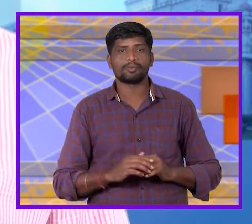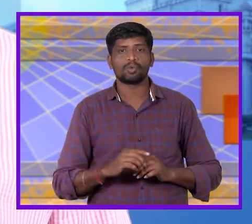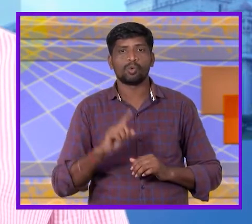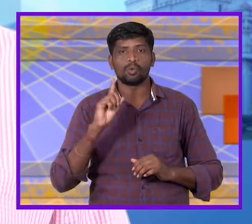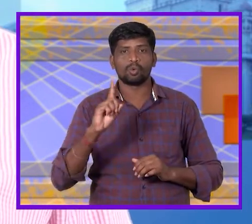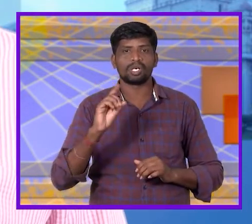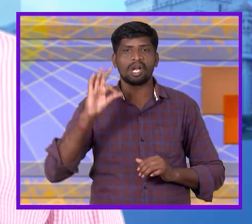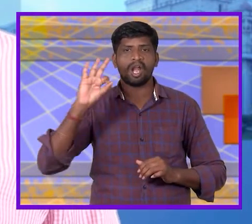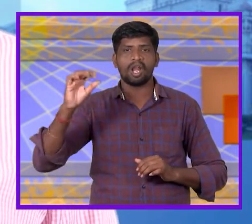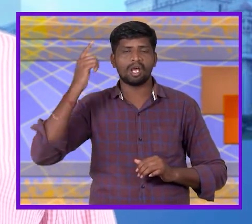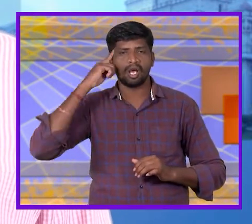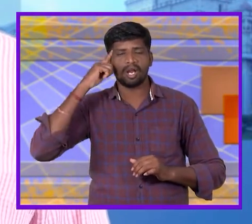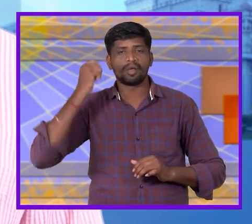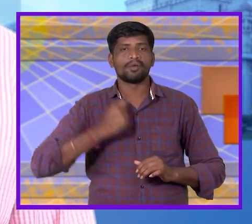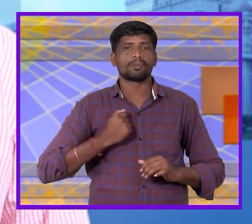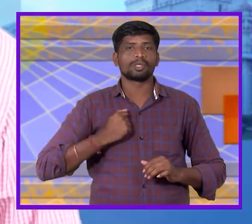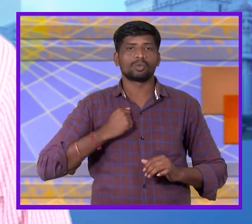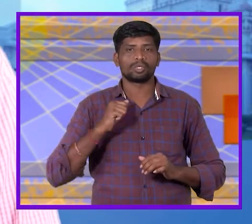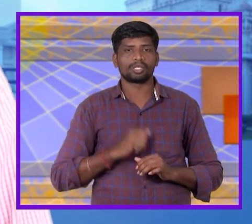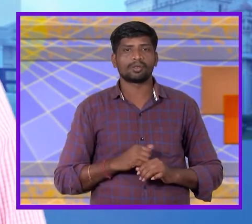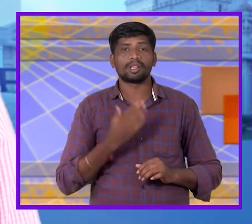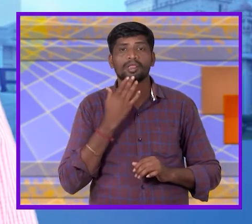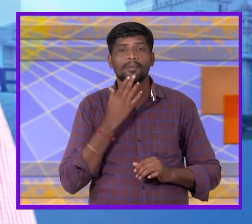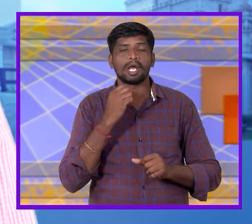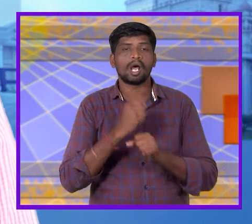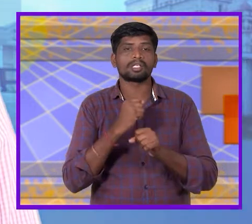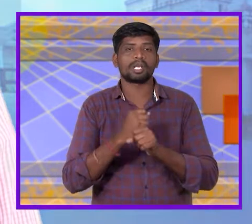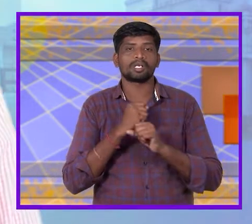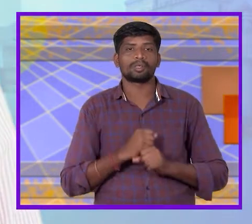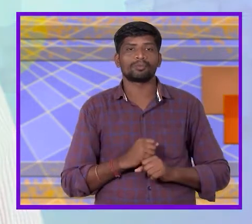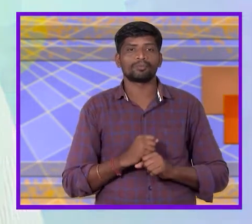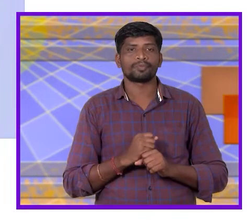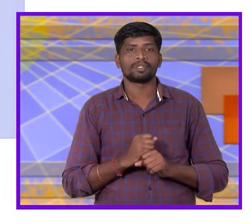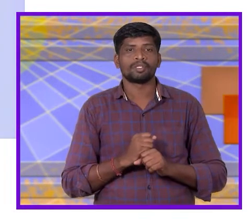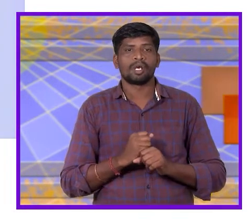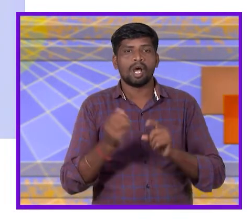என்கின்ற உயர்ந்த ஆசையின் காரணமாக நம்முடைய தமிழக அரசாங்கம் கிபி